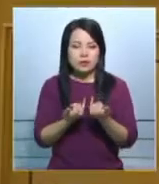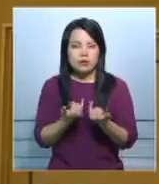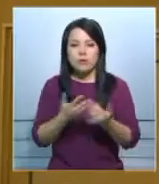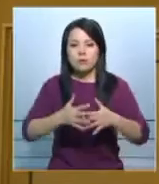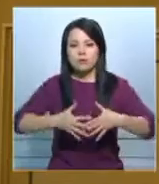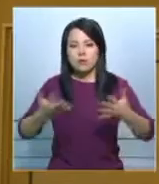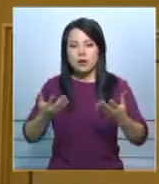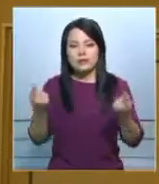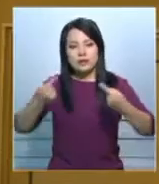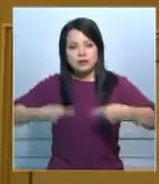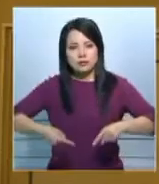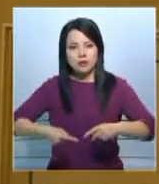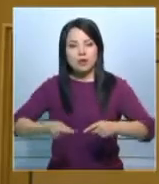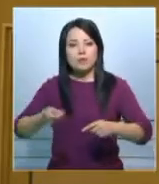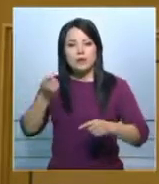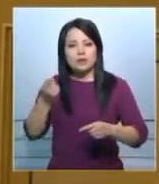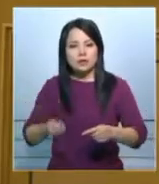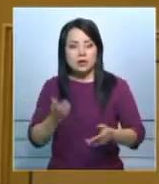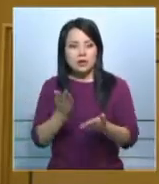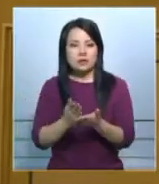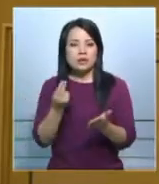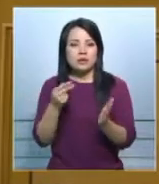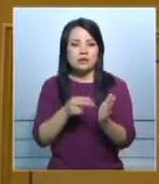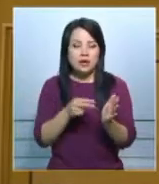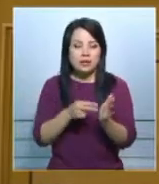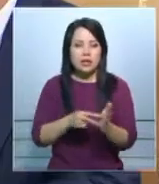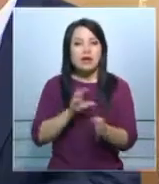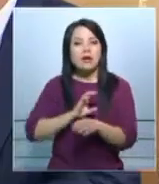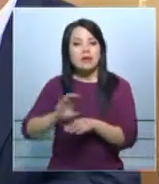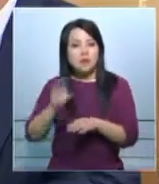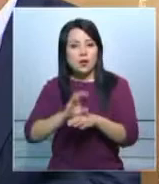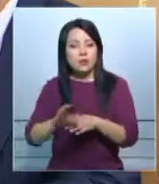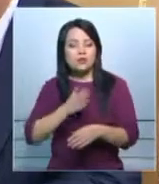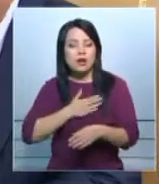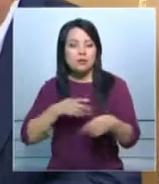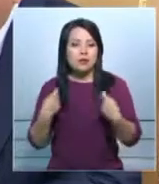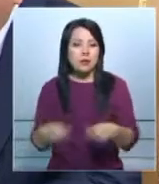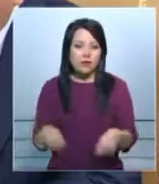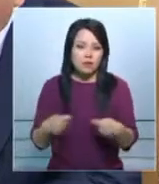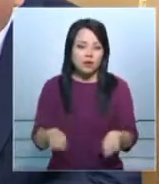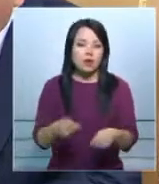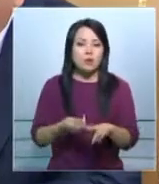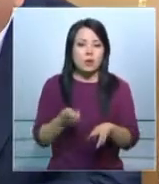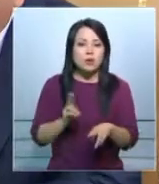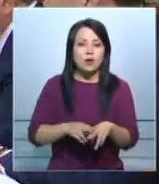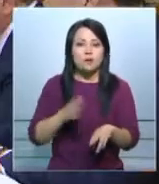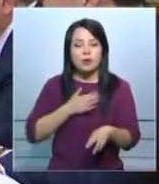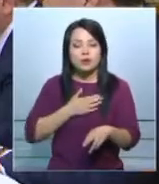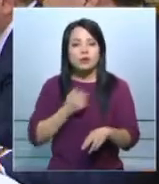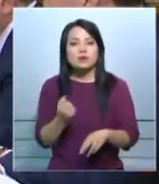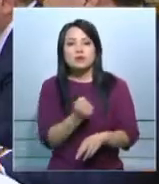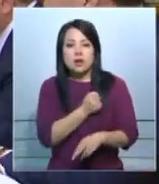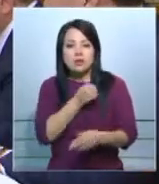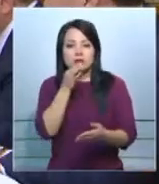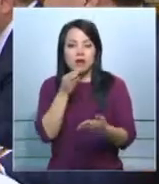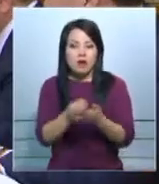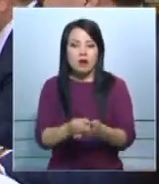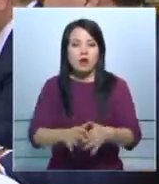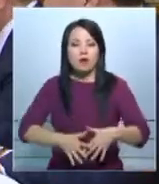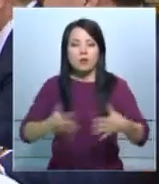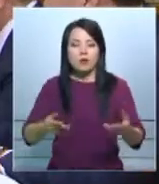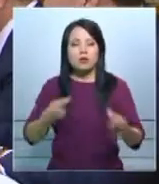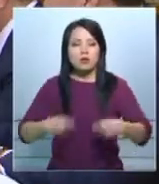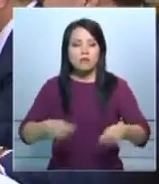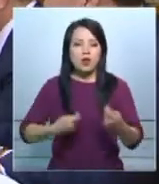кризиса, понижения цен, падения экспортных всех наших товаров и поэтому снижение объема